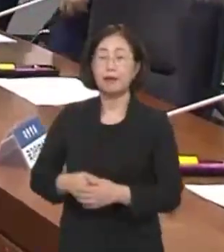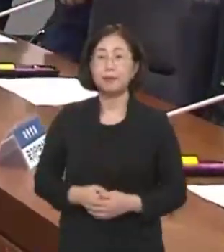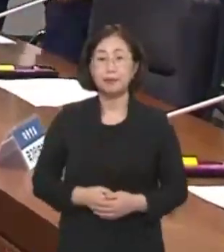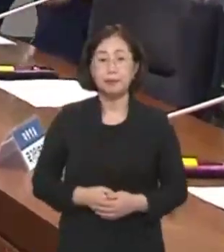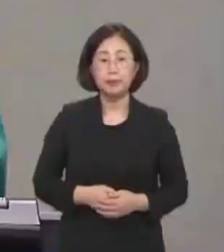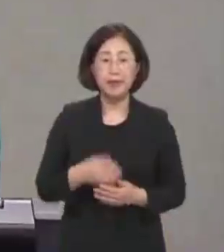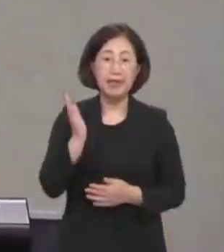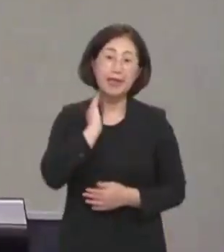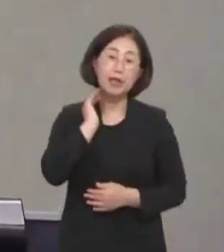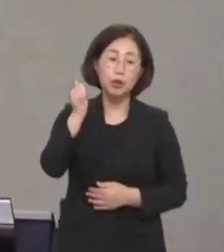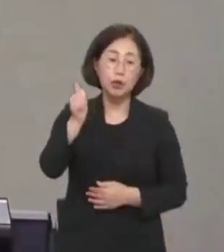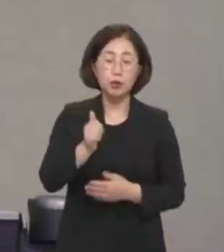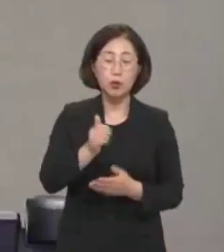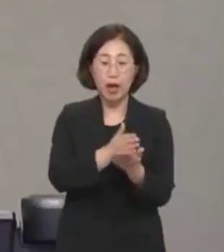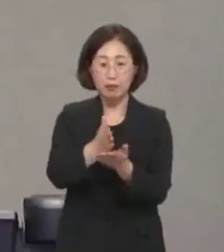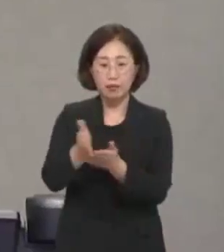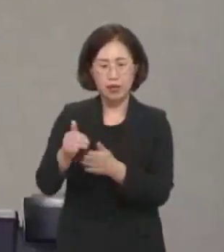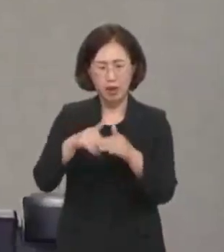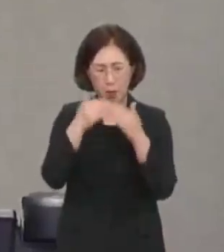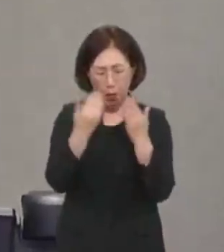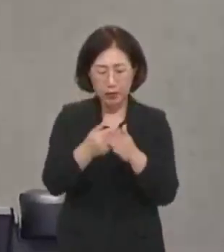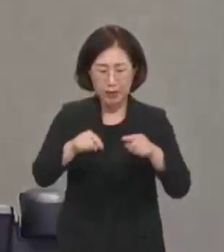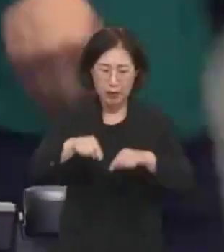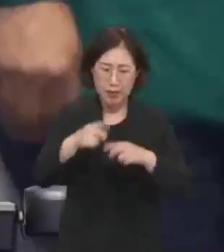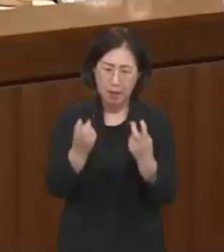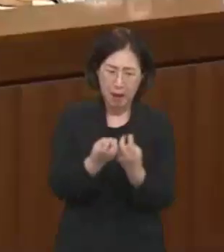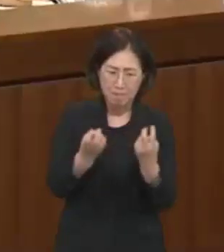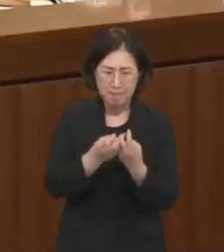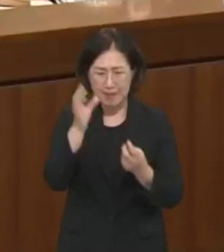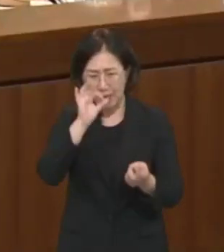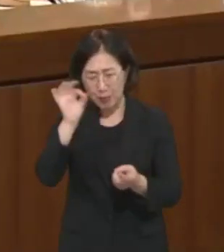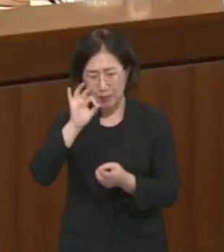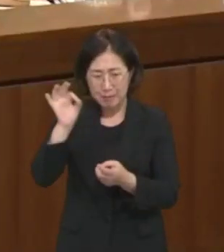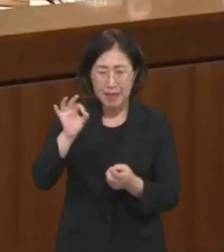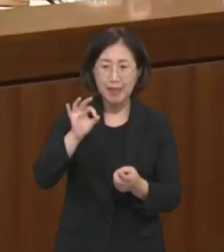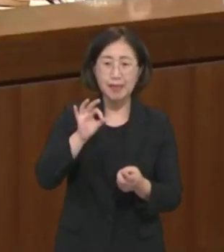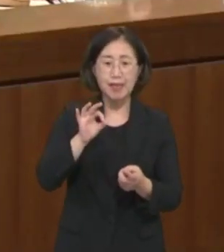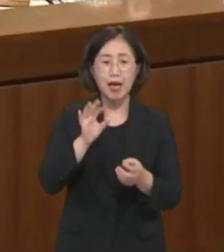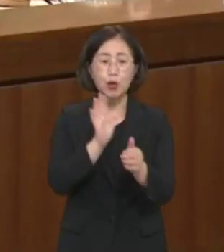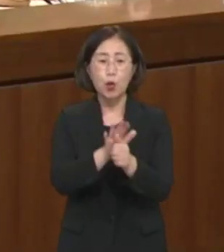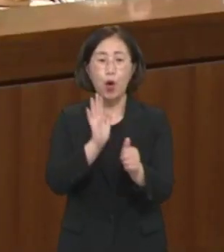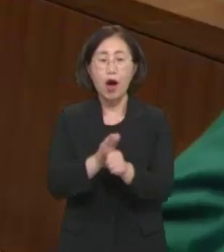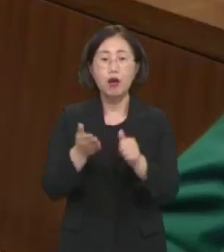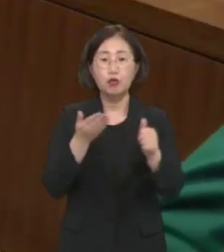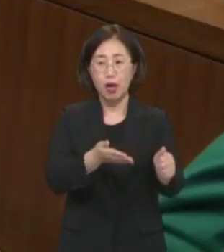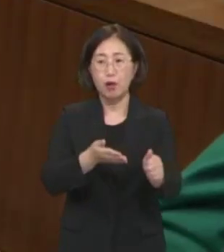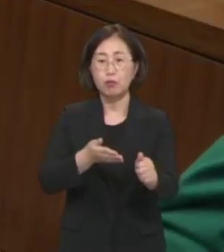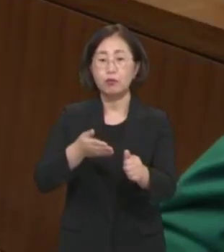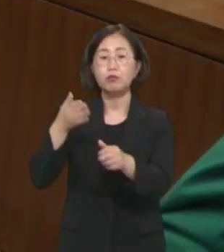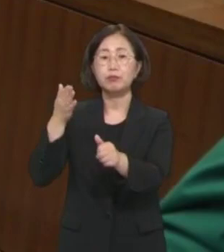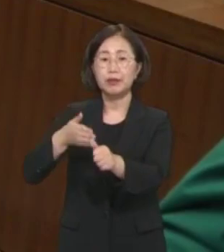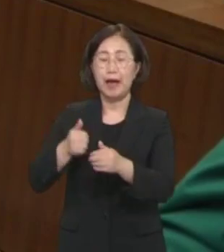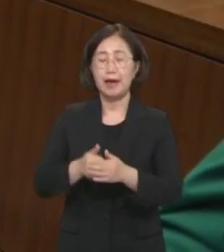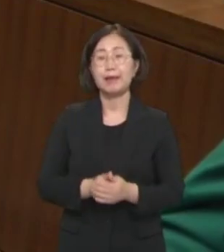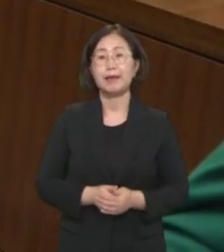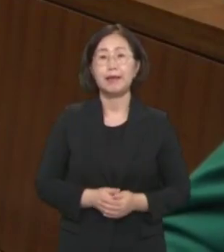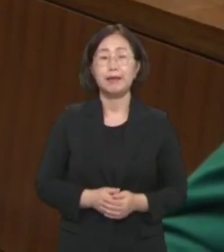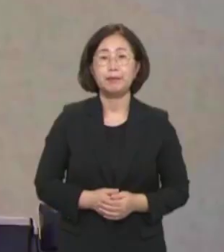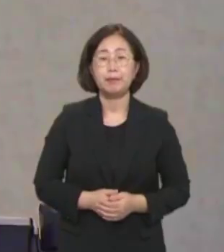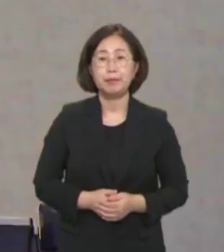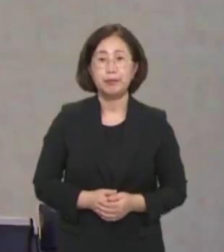윤석열 대통령도 각 부처에 모든 정책 수단을 동원하라고 지시한 만큼 특별재난지역 선포는 시간 문제로 분석됩니다.